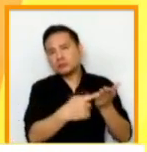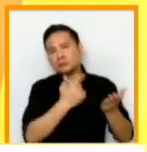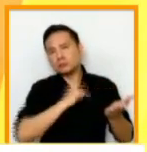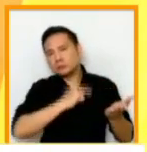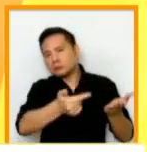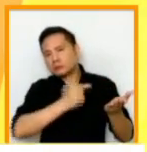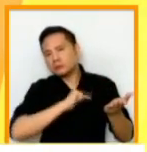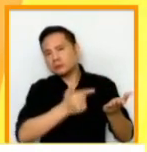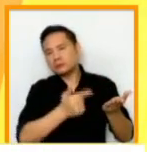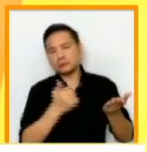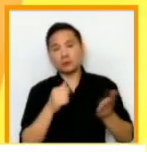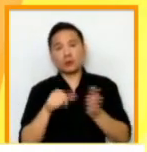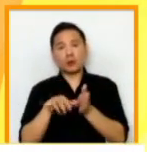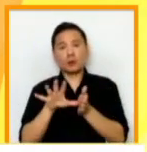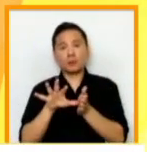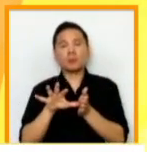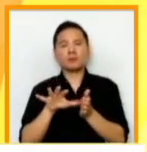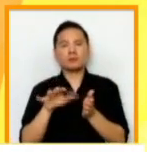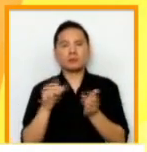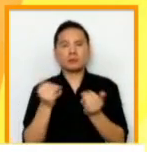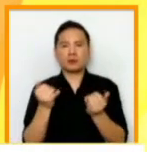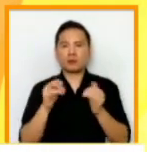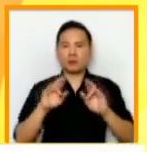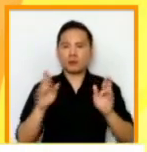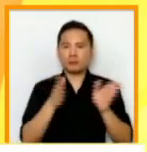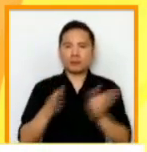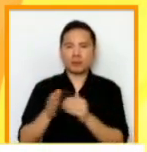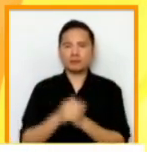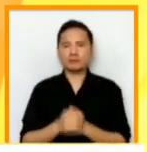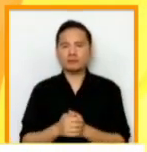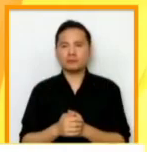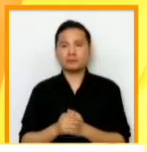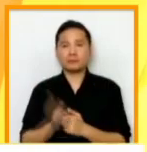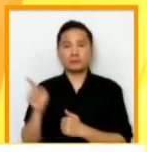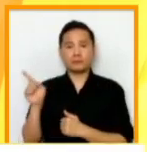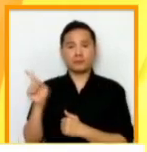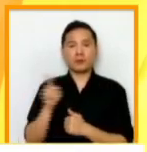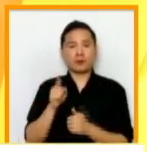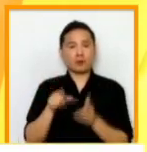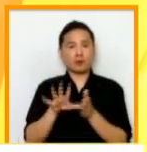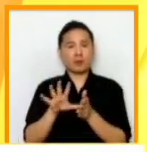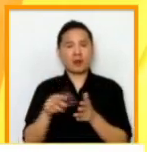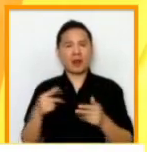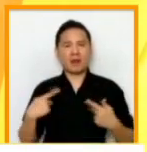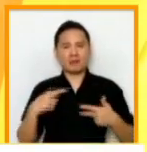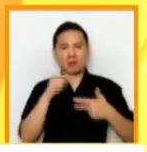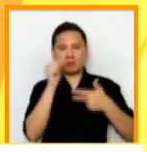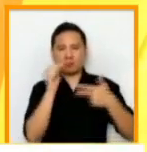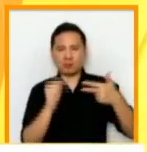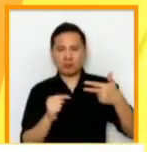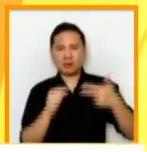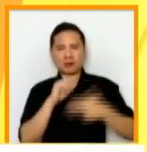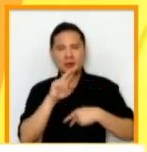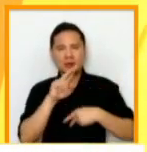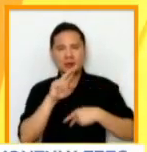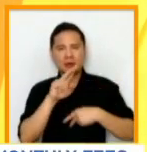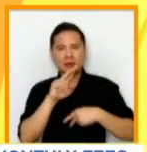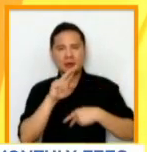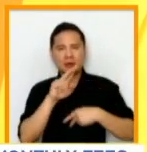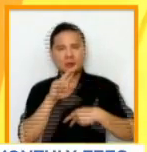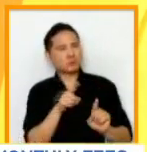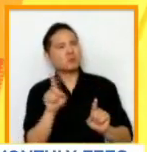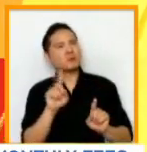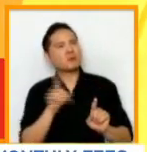Tatlong face-to-face na debate raw ang plano ng COMELEC. Ikaw, Igan, ano ang gusto mong pagdebatihan nila kung sakali? Ba, siyempre